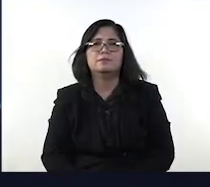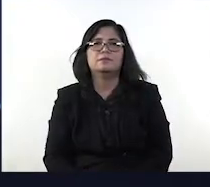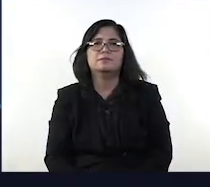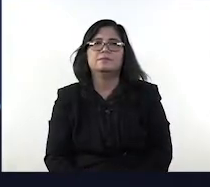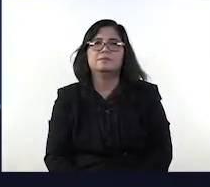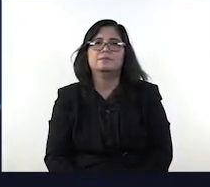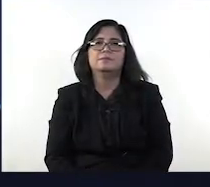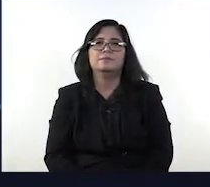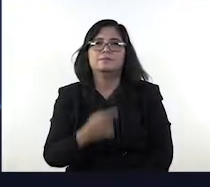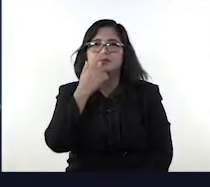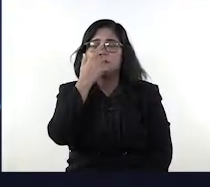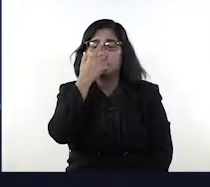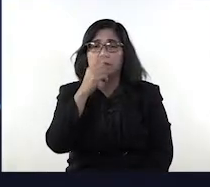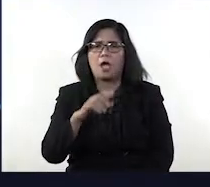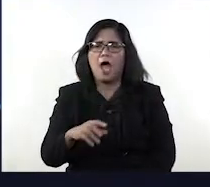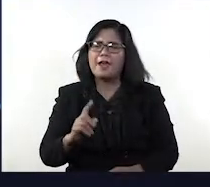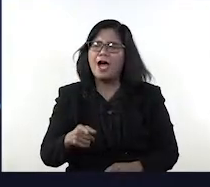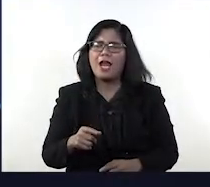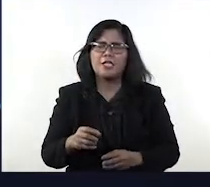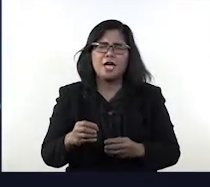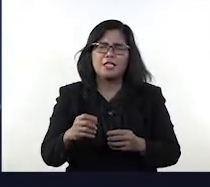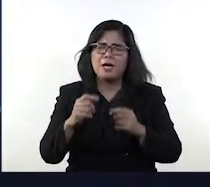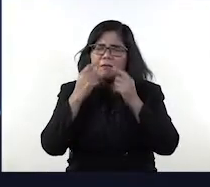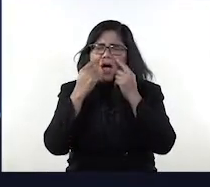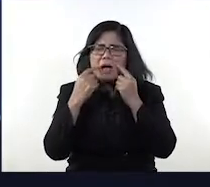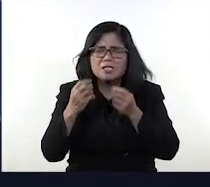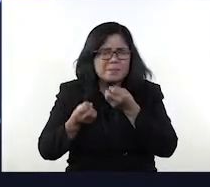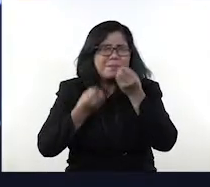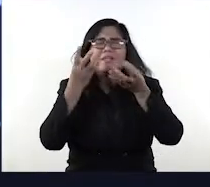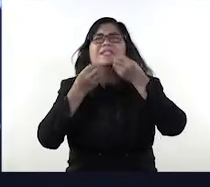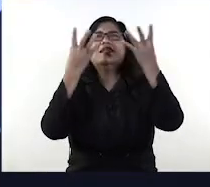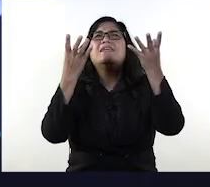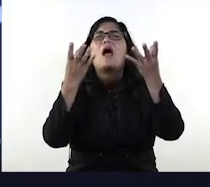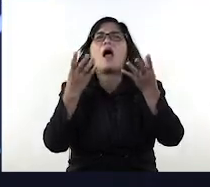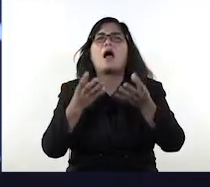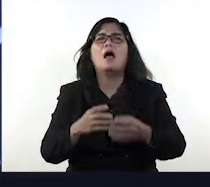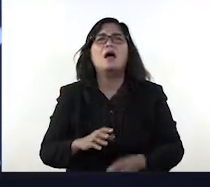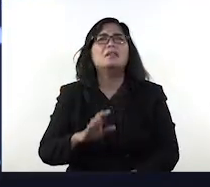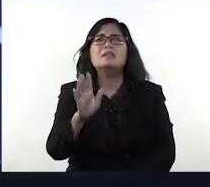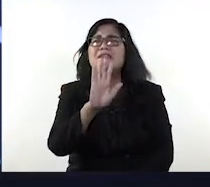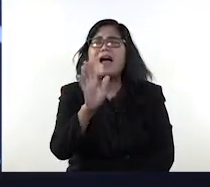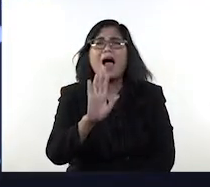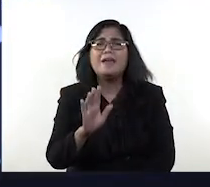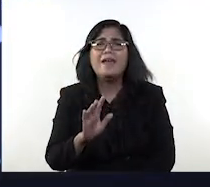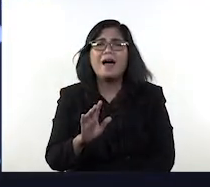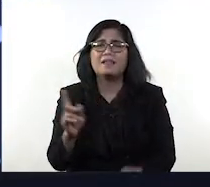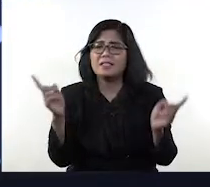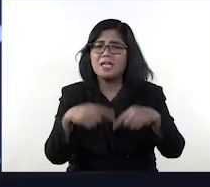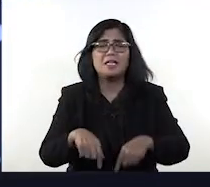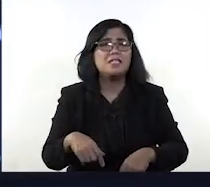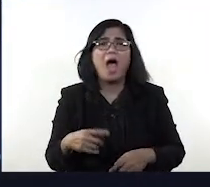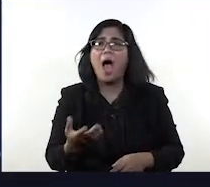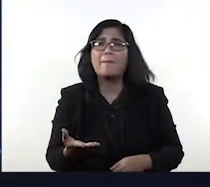Adakalanya kita berteriak kita udah menangis kayaknya nenas venab Vallen Nasir HP